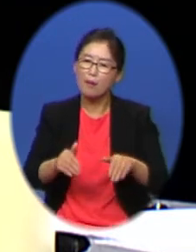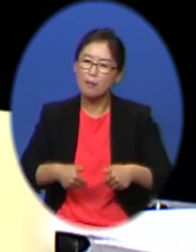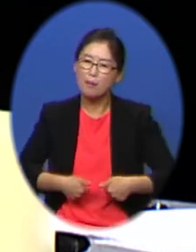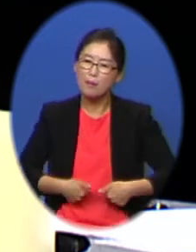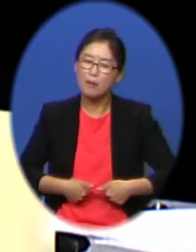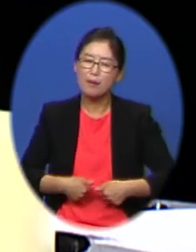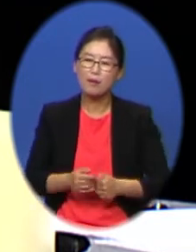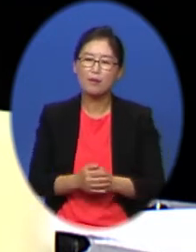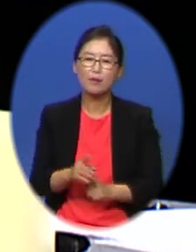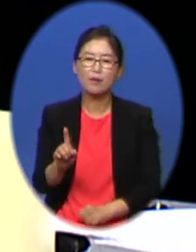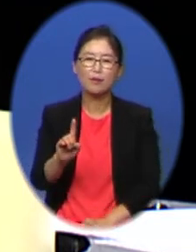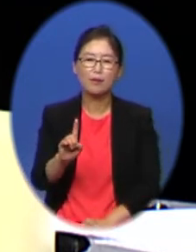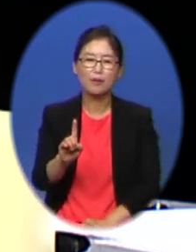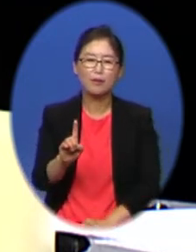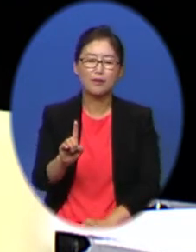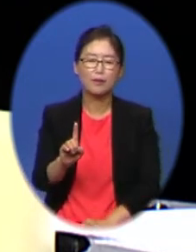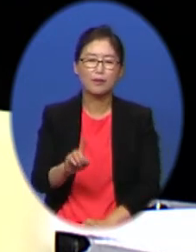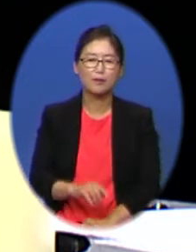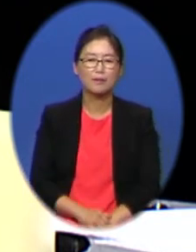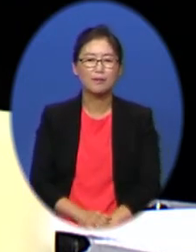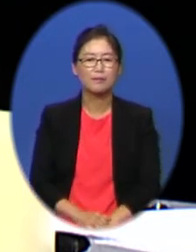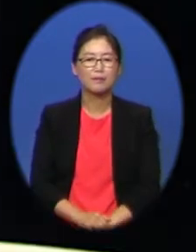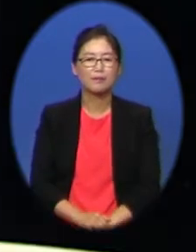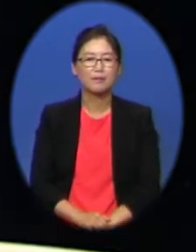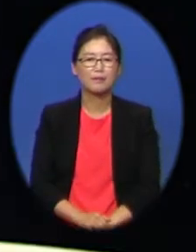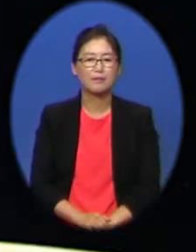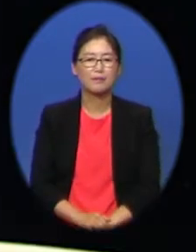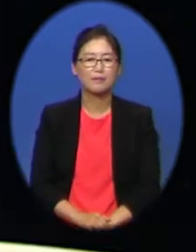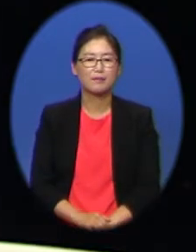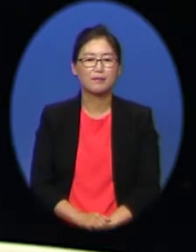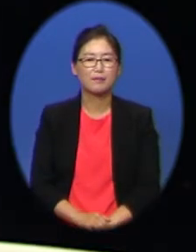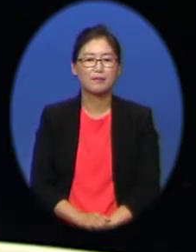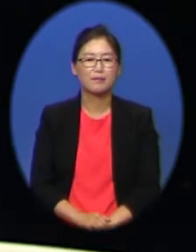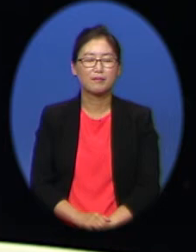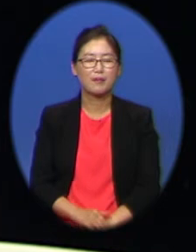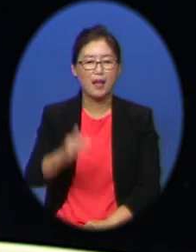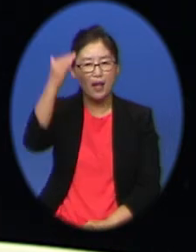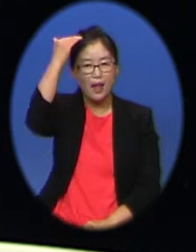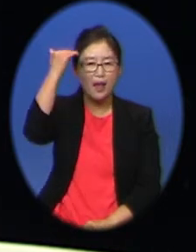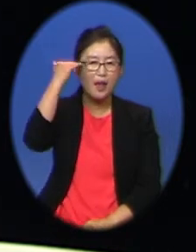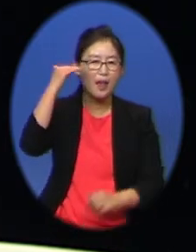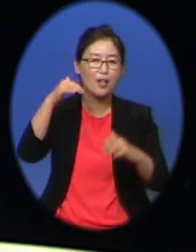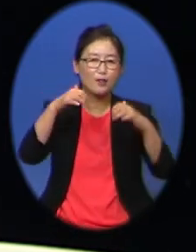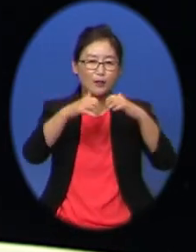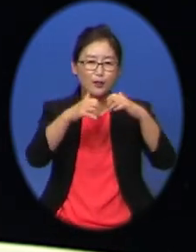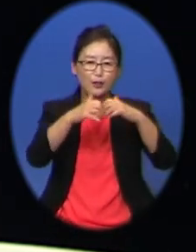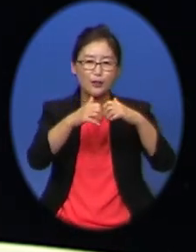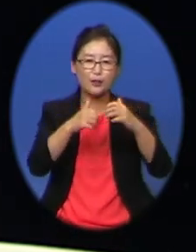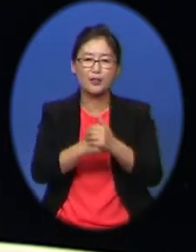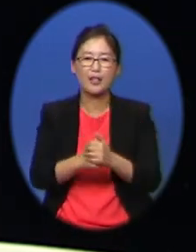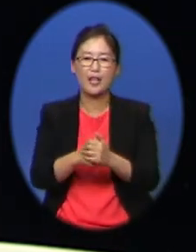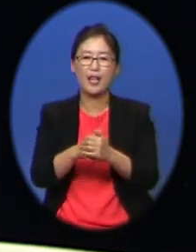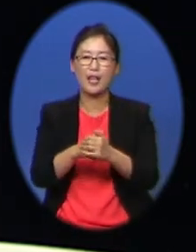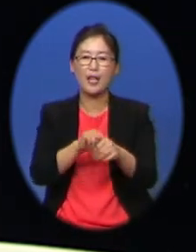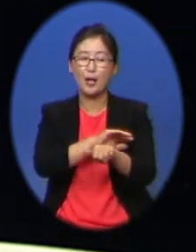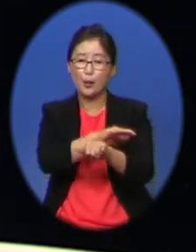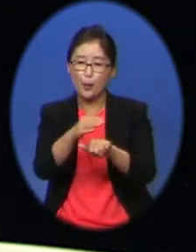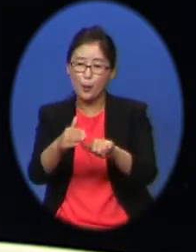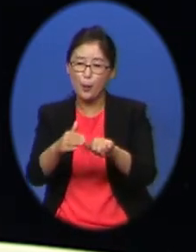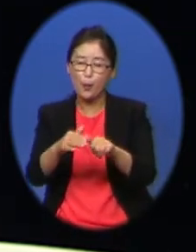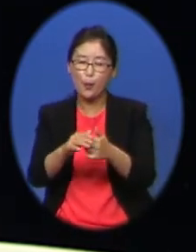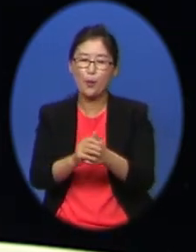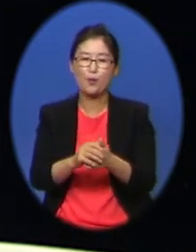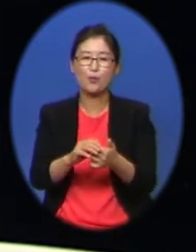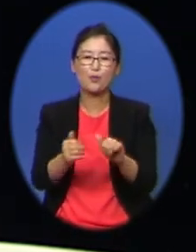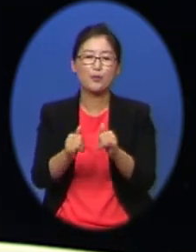이렇게 생각하는 문제점이 있으신가요? 네, 현재 6.25 전몰 군경 자녀수당을 성년